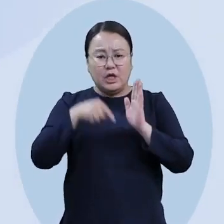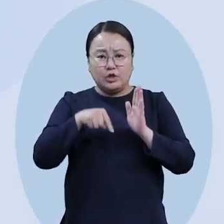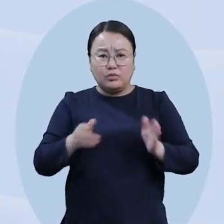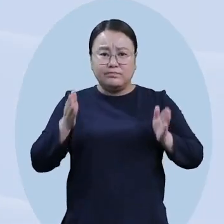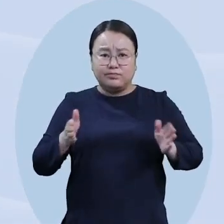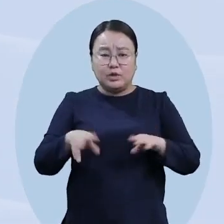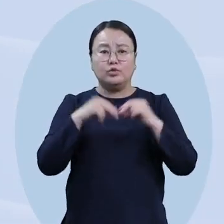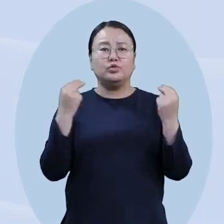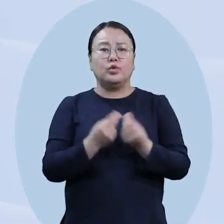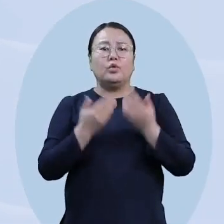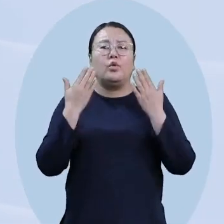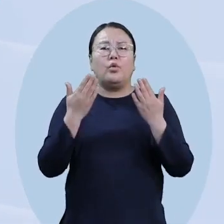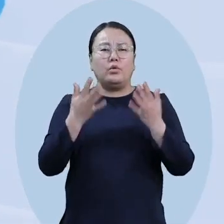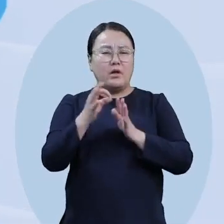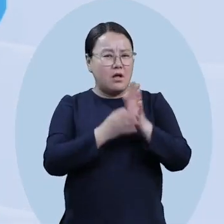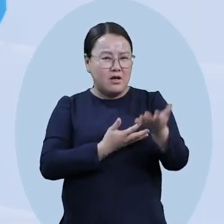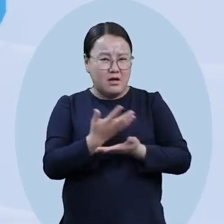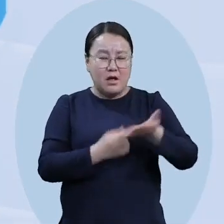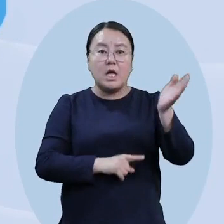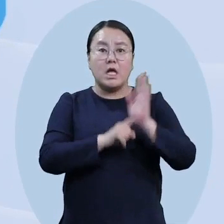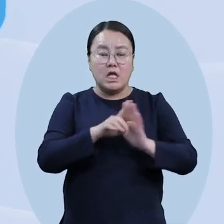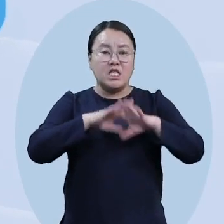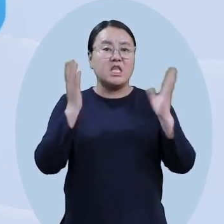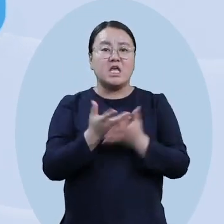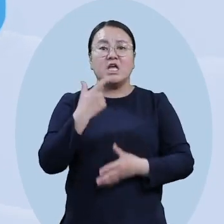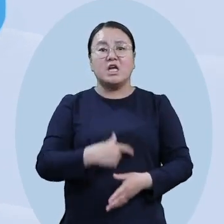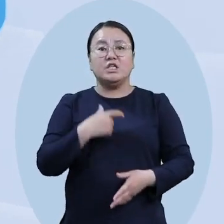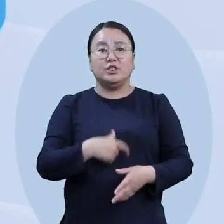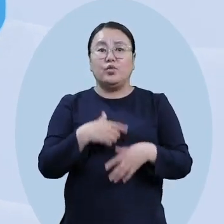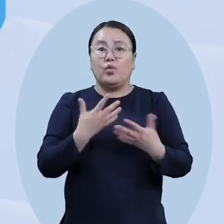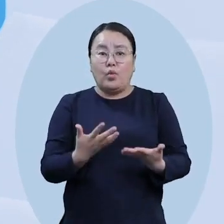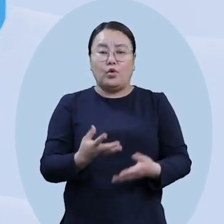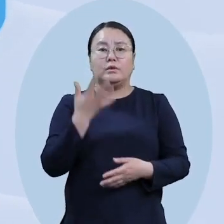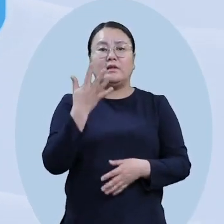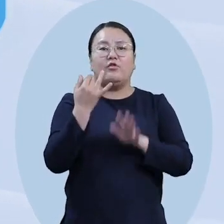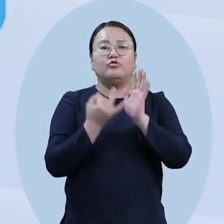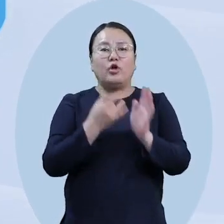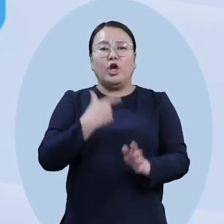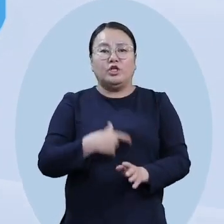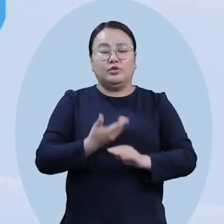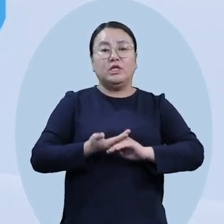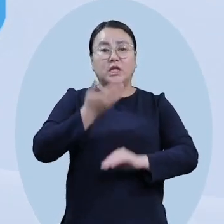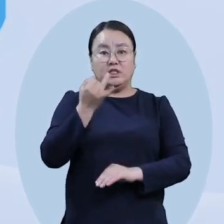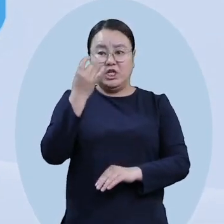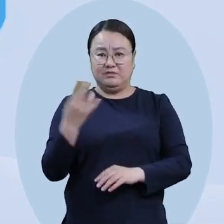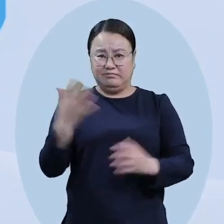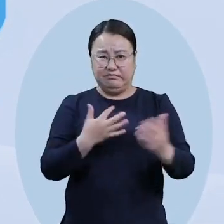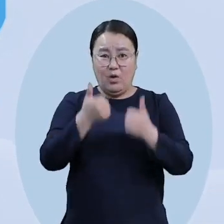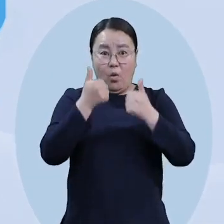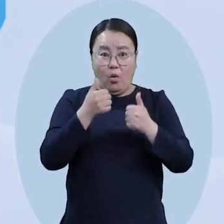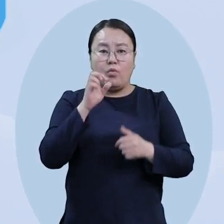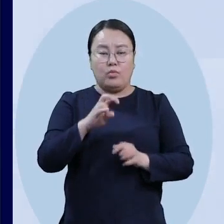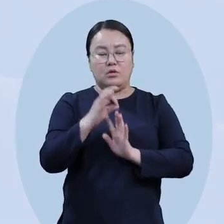сарын дотор чуулганы нэгдсэн хурлаанаар хэлэлцэж эхлэх бөгөөд нийт гишүүдийн 4/3 буюу 57-оос дээш гишүүний эрсдэлтэй